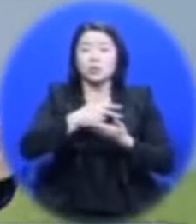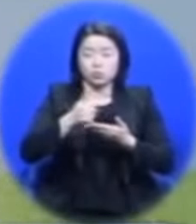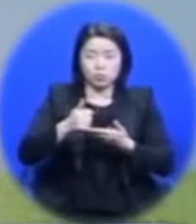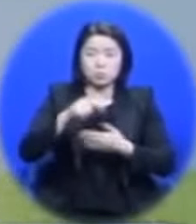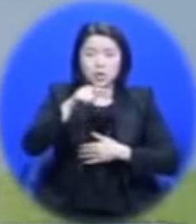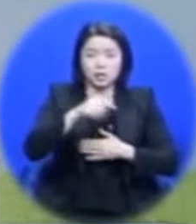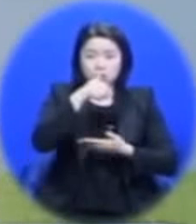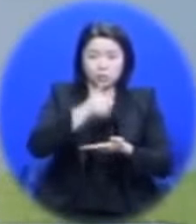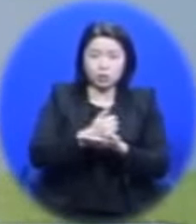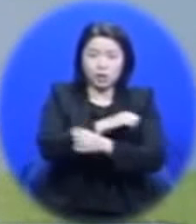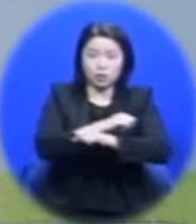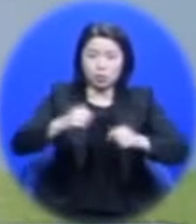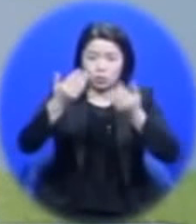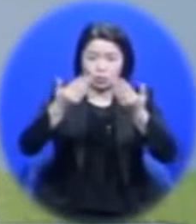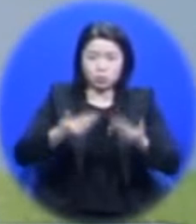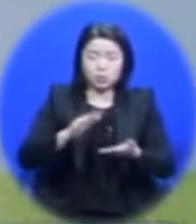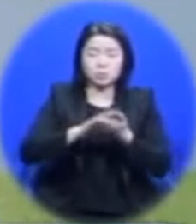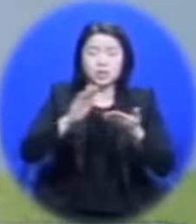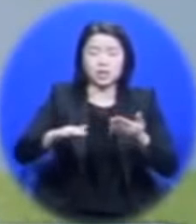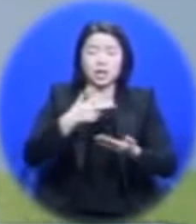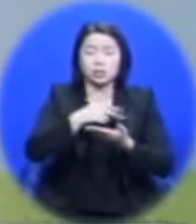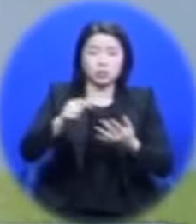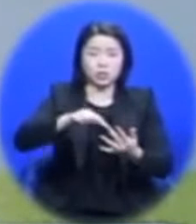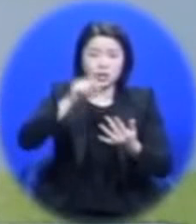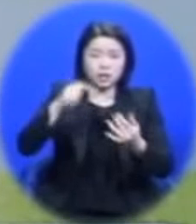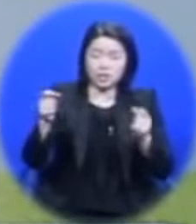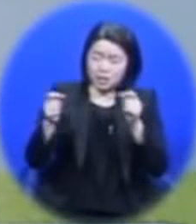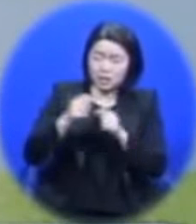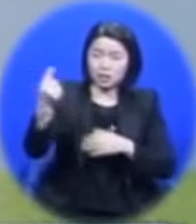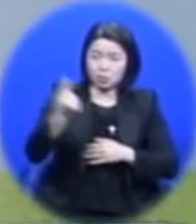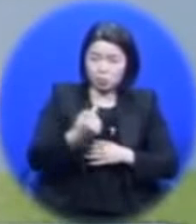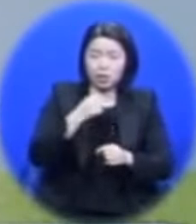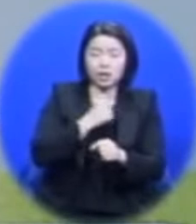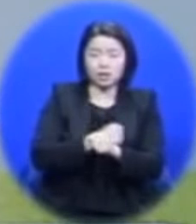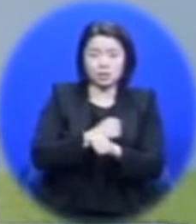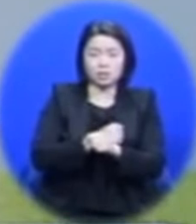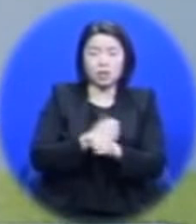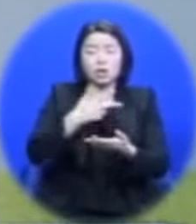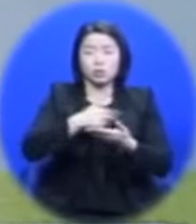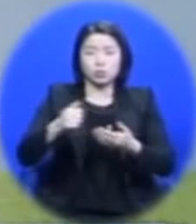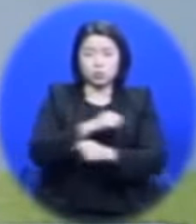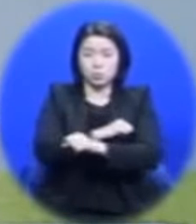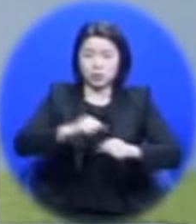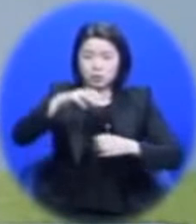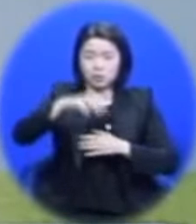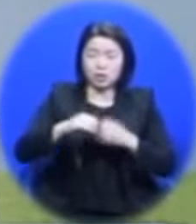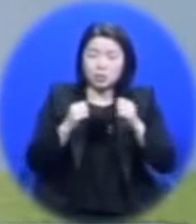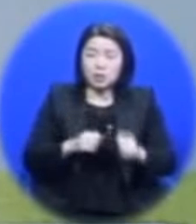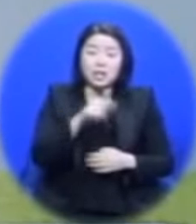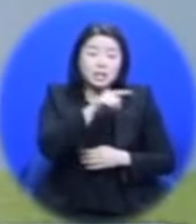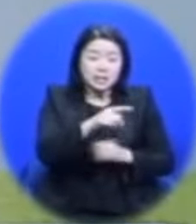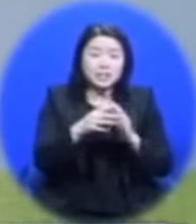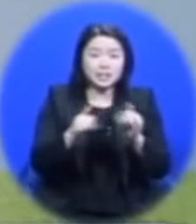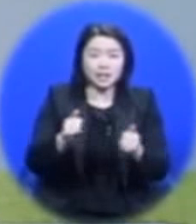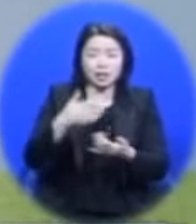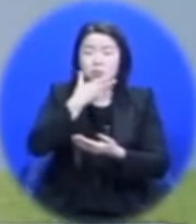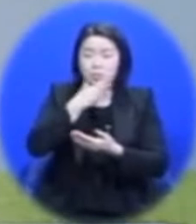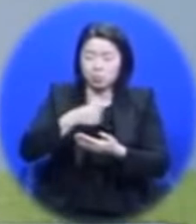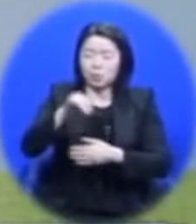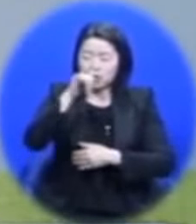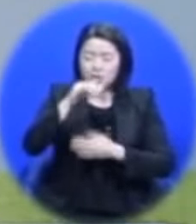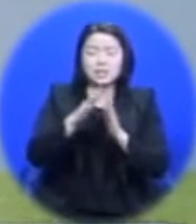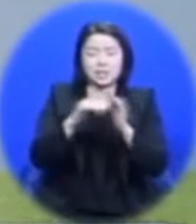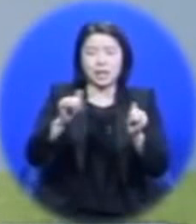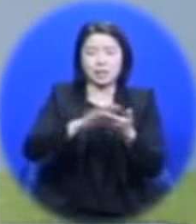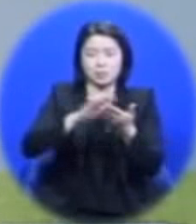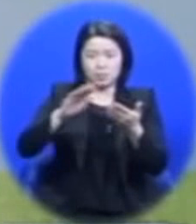죄를 용서하여 주십니다. 주님께서 택하시고 가까이 오게 하시어 주님의 뜰에 머물게 하신 그 사람은 복이 있는